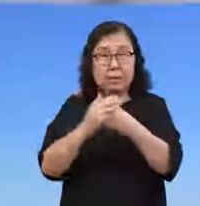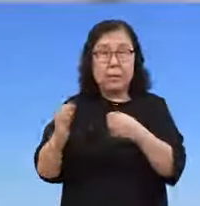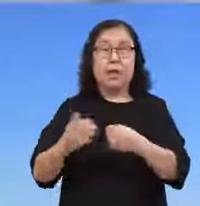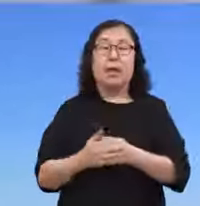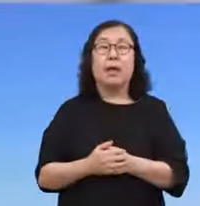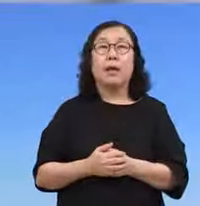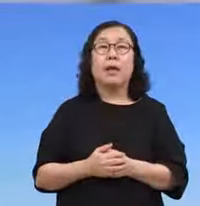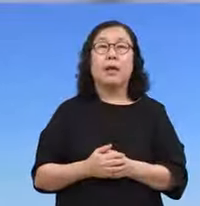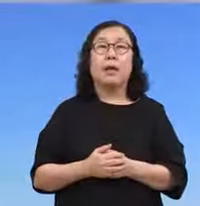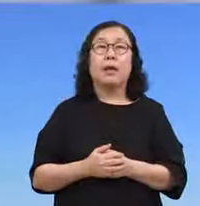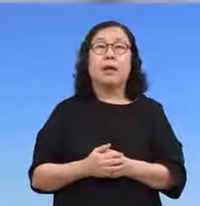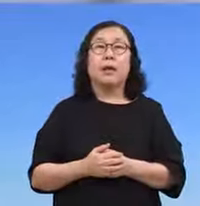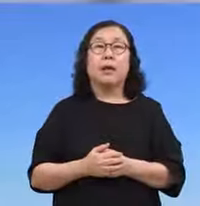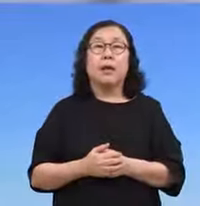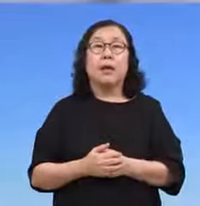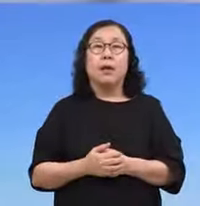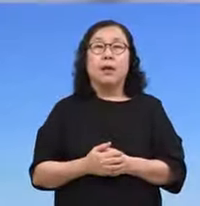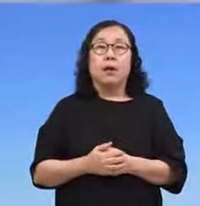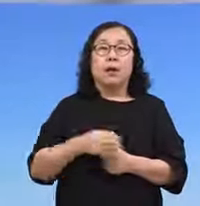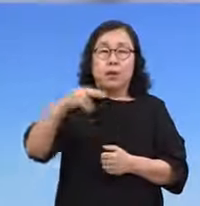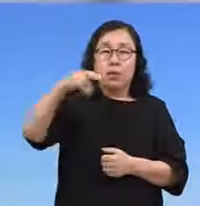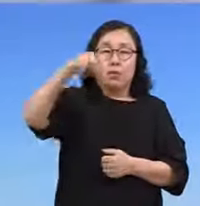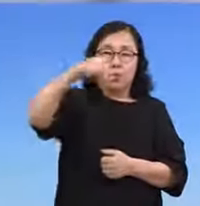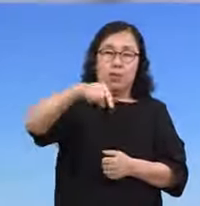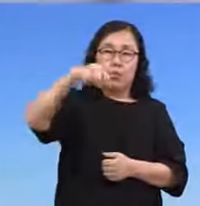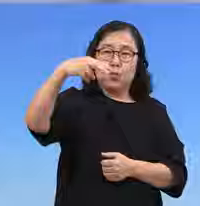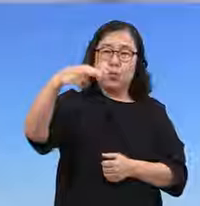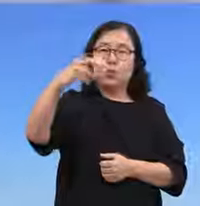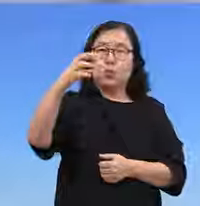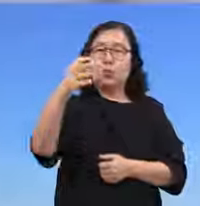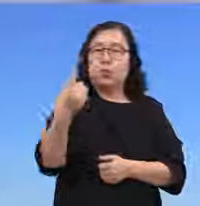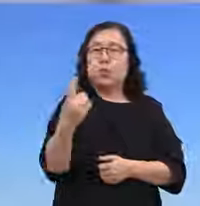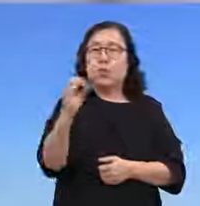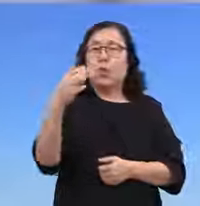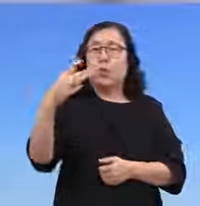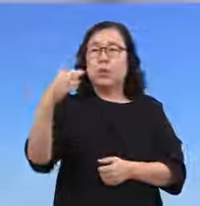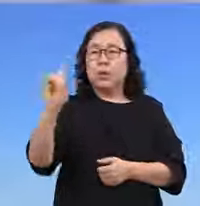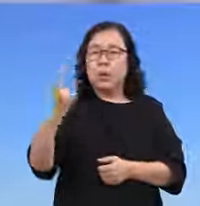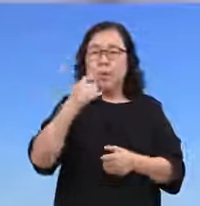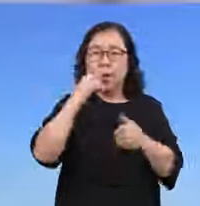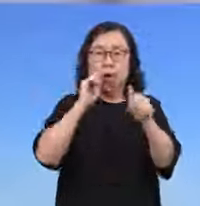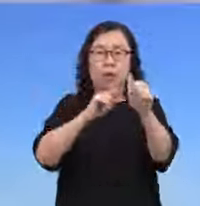이게 수동태 명령형의 아까 본문 설명과